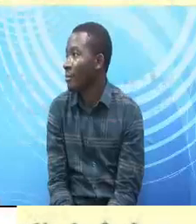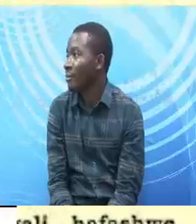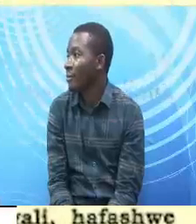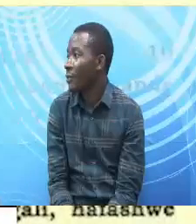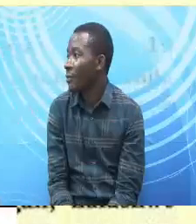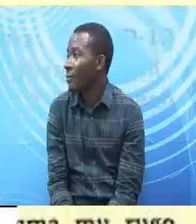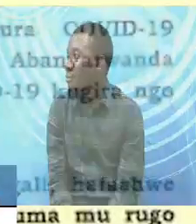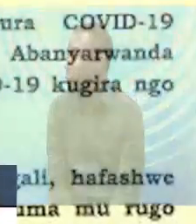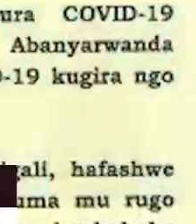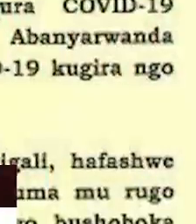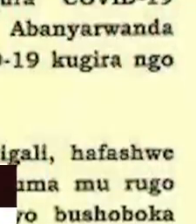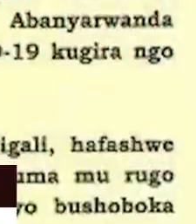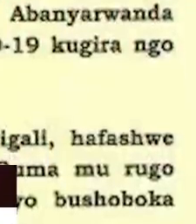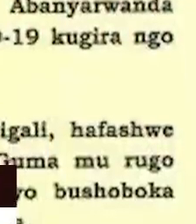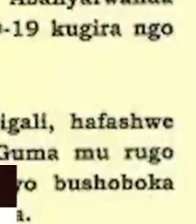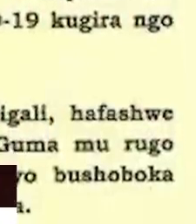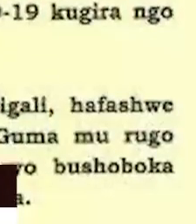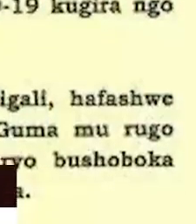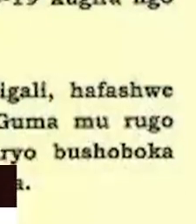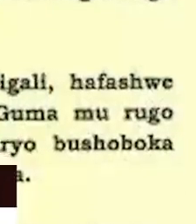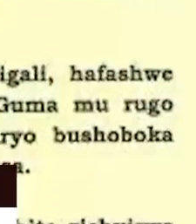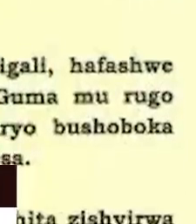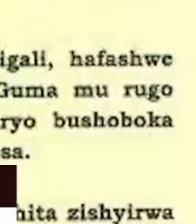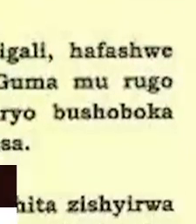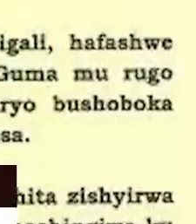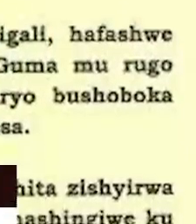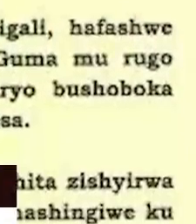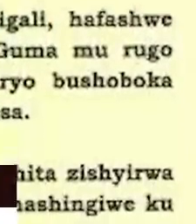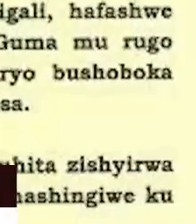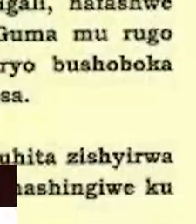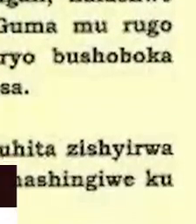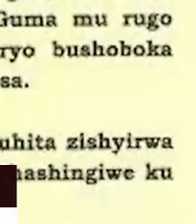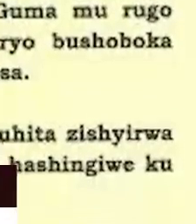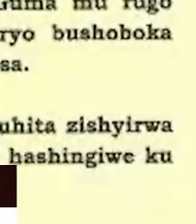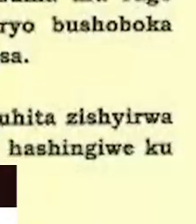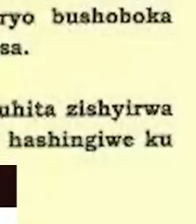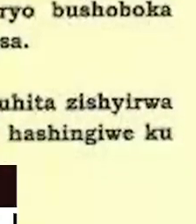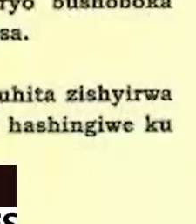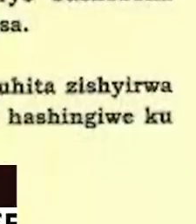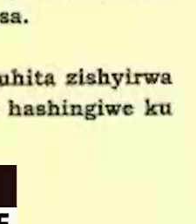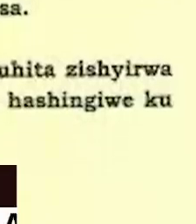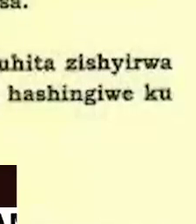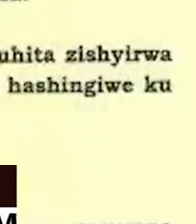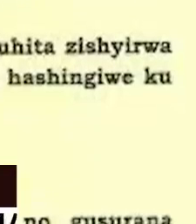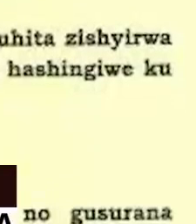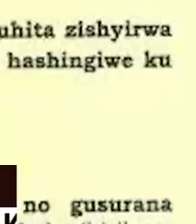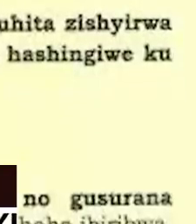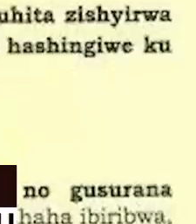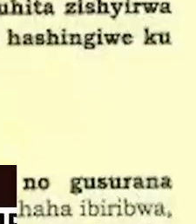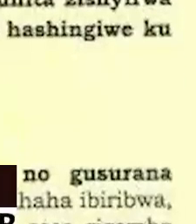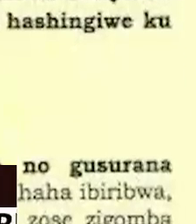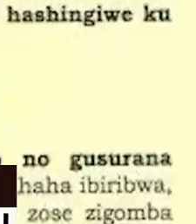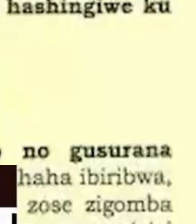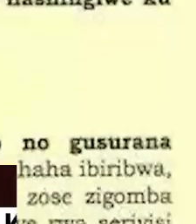n'inama y'abaminisitiri mu rwego rwo gukumira ikwirakwira rya COVID-19 hambere wasangaga nyuma yo gufata uyu mwanzuro benshi barasohokaga mu mujyi wa